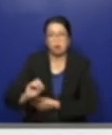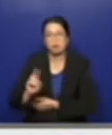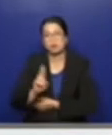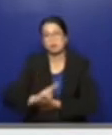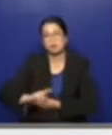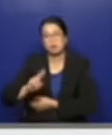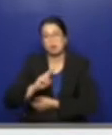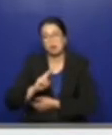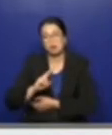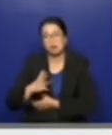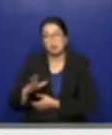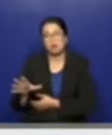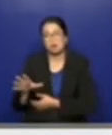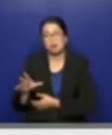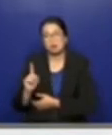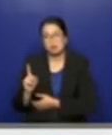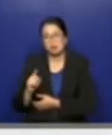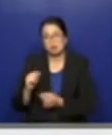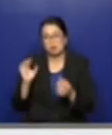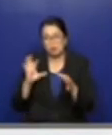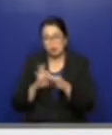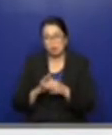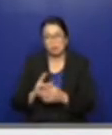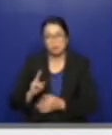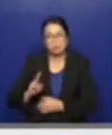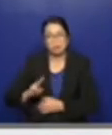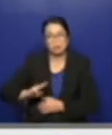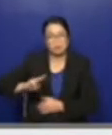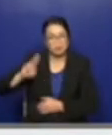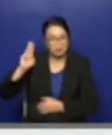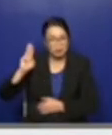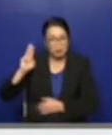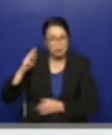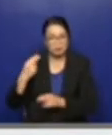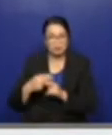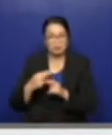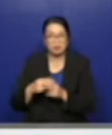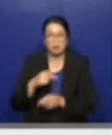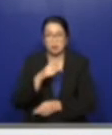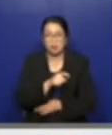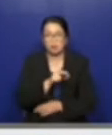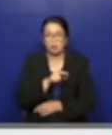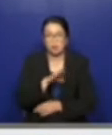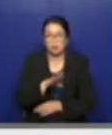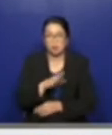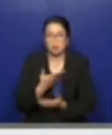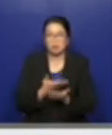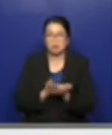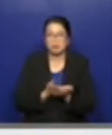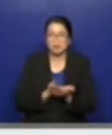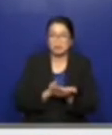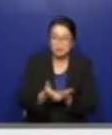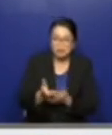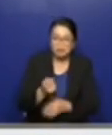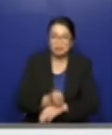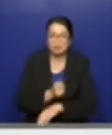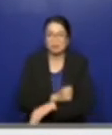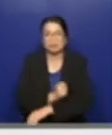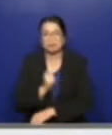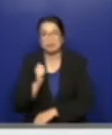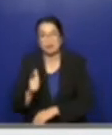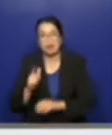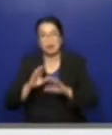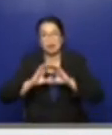ผ่านกฎหมายว่าด้วยการบริหารสัญญาที่เรียกว่าพระราชบัญญัติจัดซื้อจัดจ้างภาครัฐ